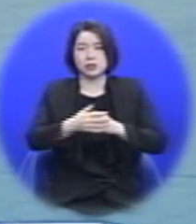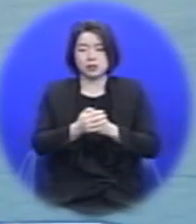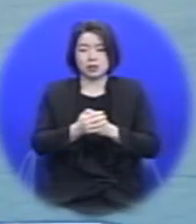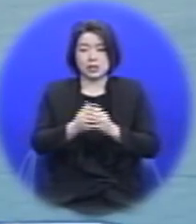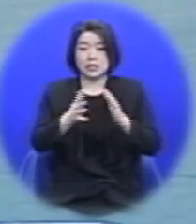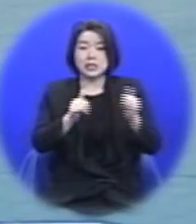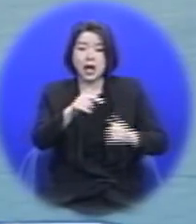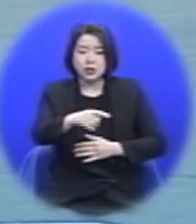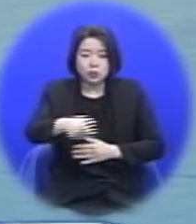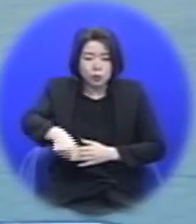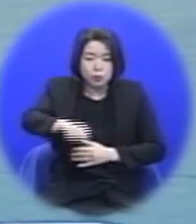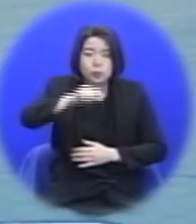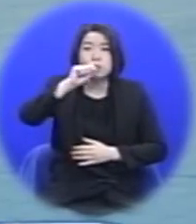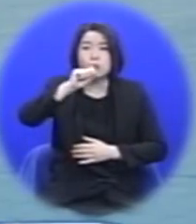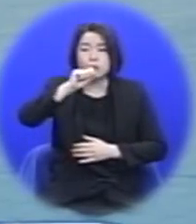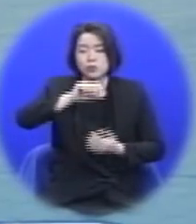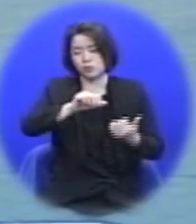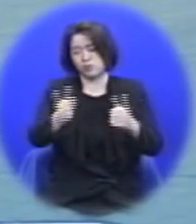먹고 죽습니다.